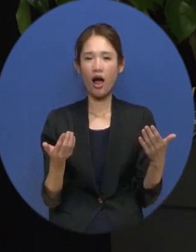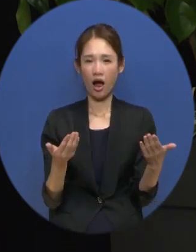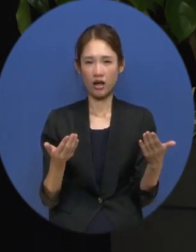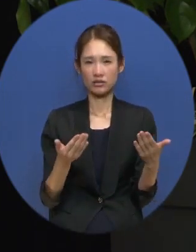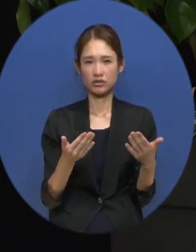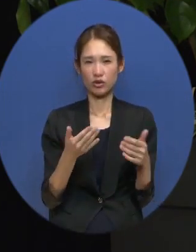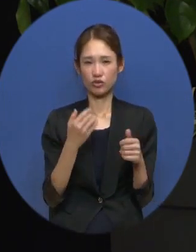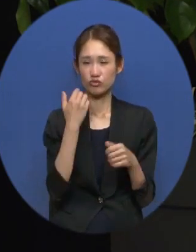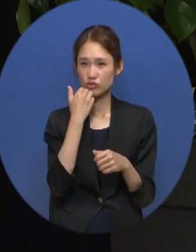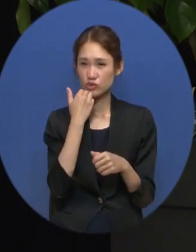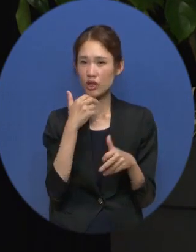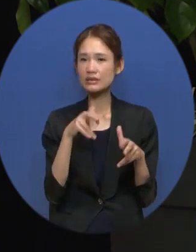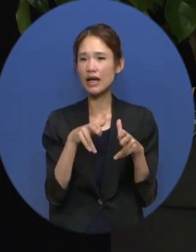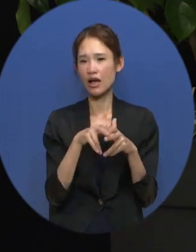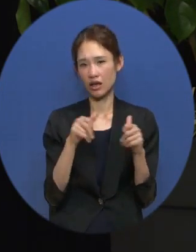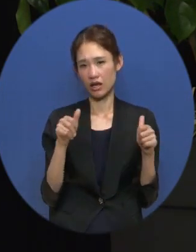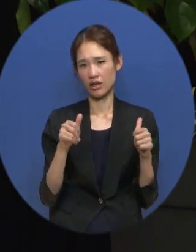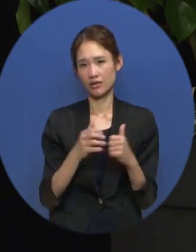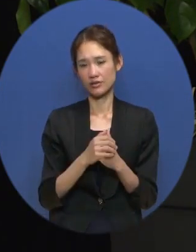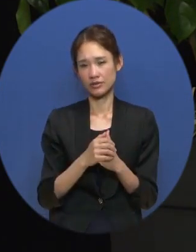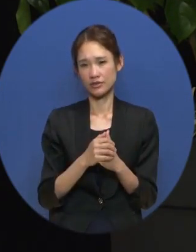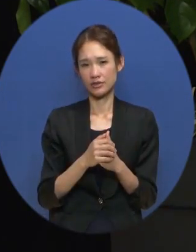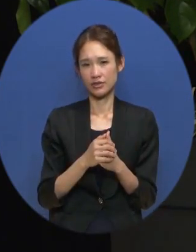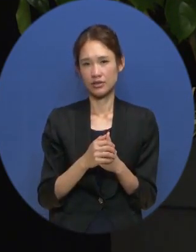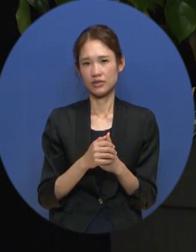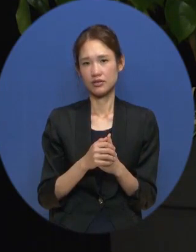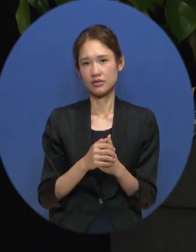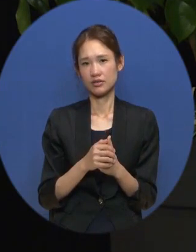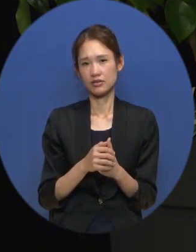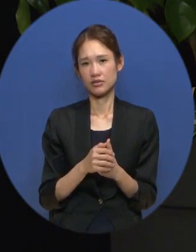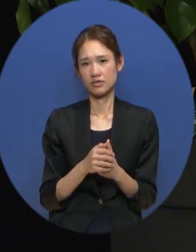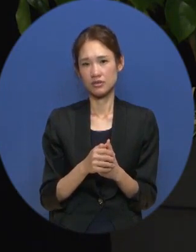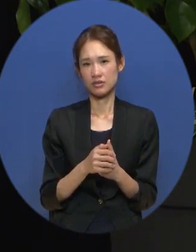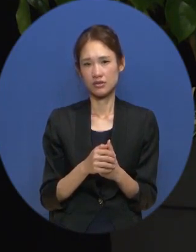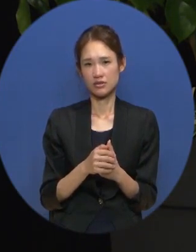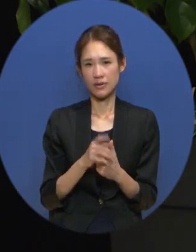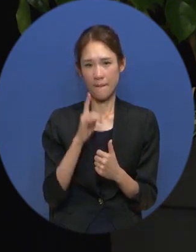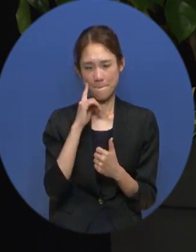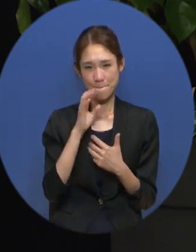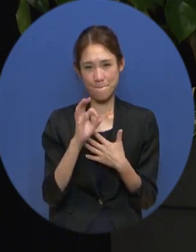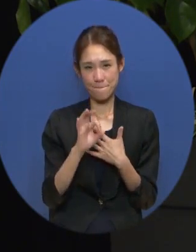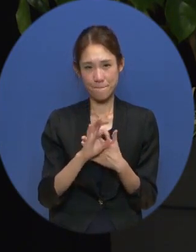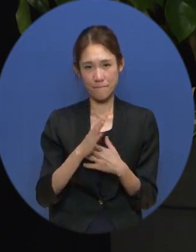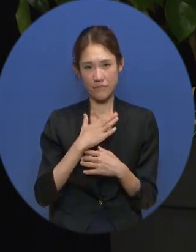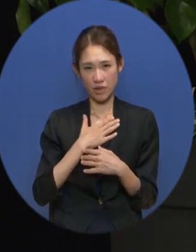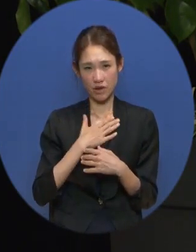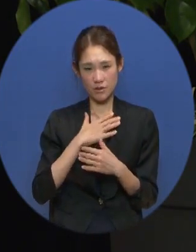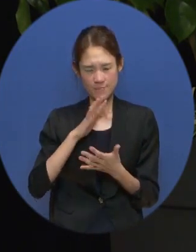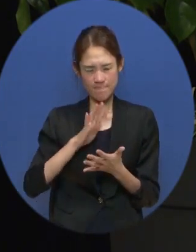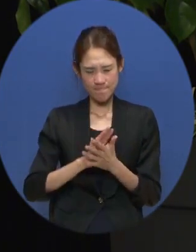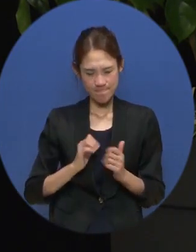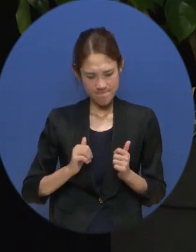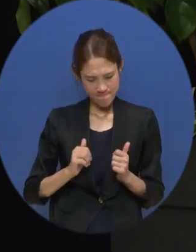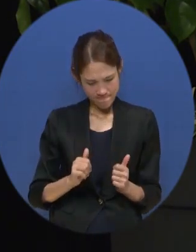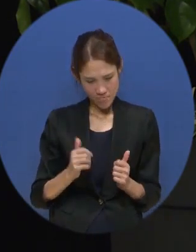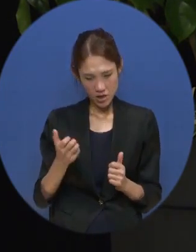수 있는 업무라고 생각을 하고요. 그 만약에 본인이 열정을